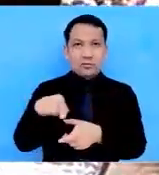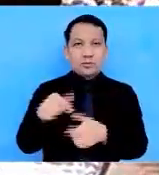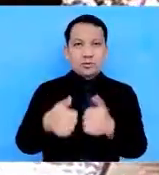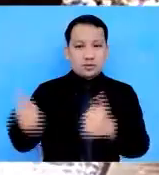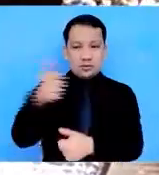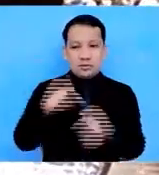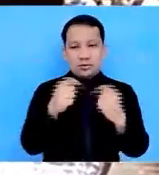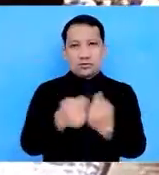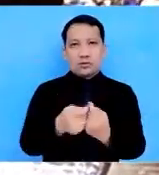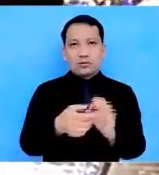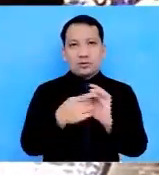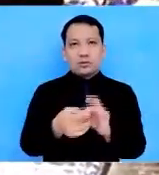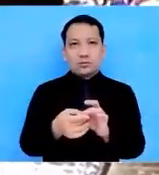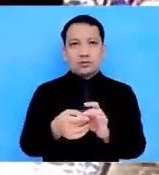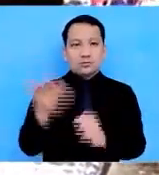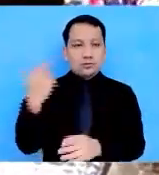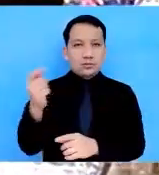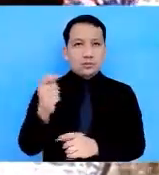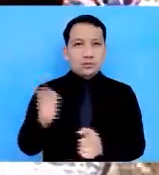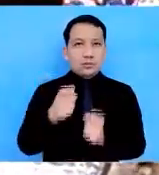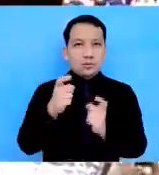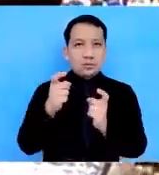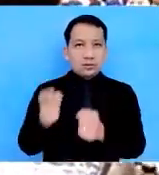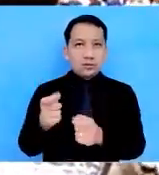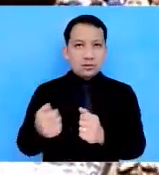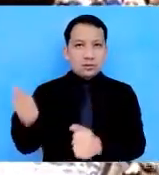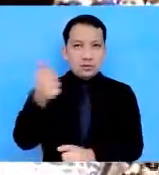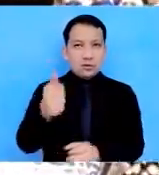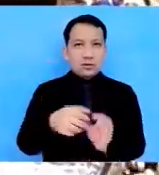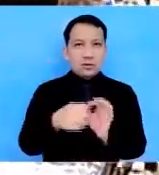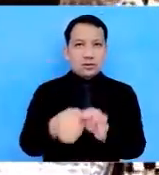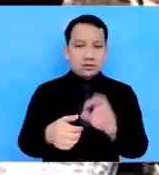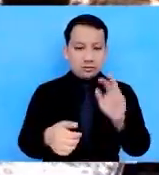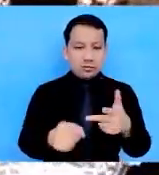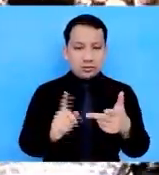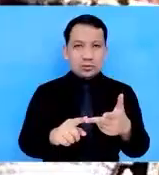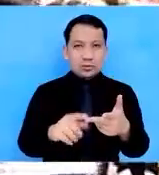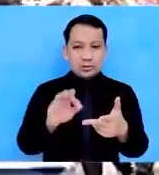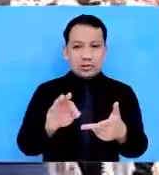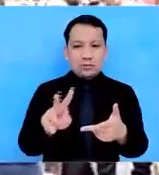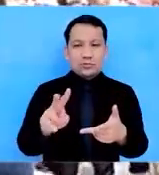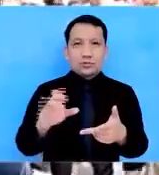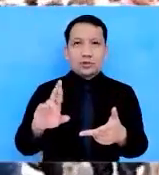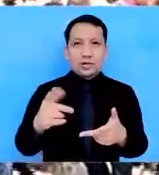teams, at nung nakaraang Martes ay na-awardan, nanalo na ang third placer team na F2 Cargo